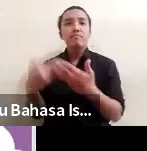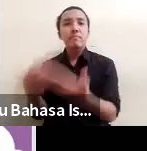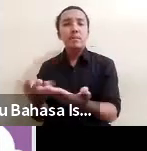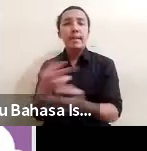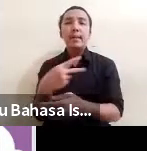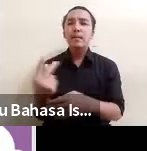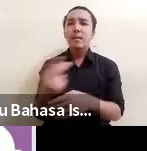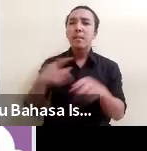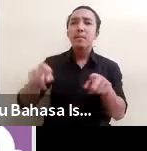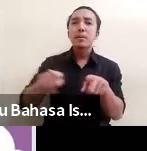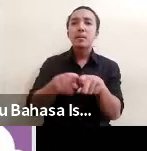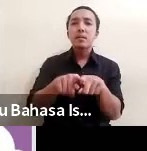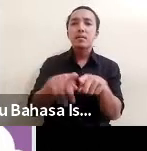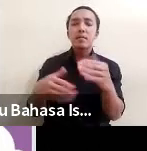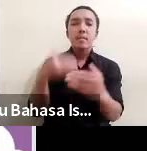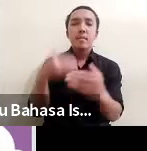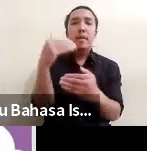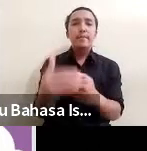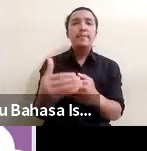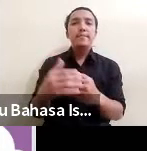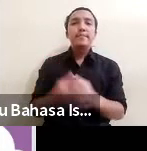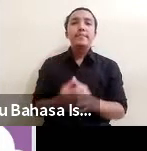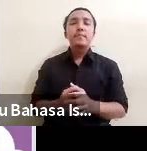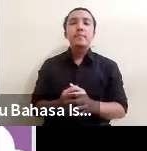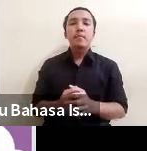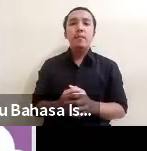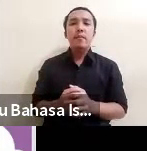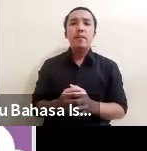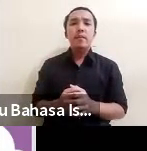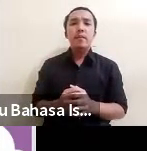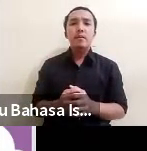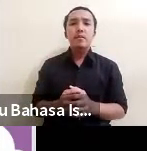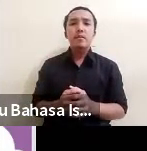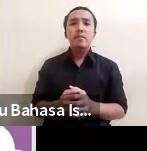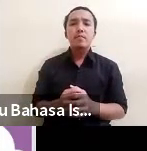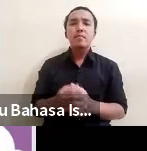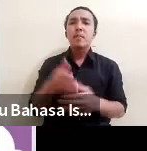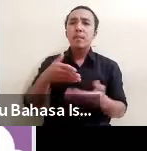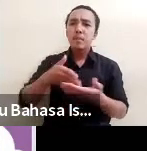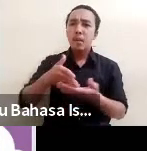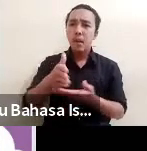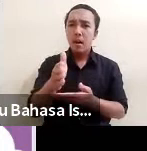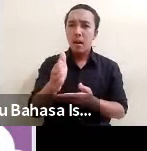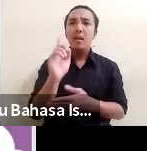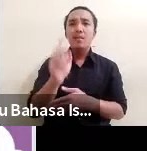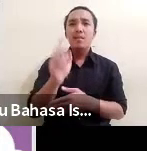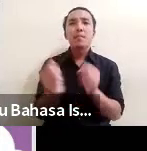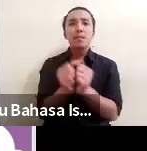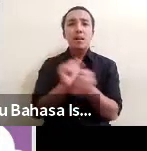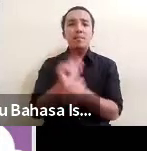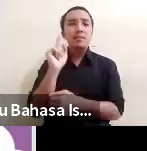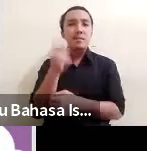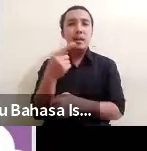Kemudian, melangkah ke berikutnya, jadi sambil berjalan memang ada masalah, sambil berjalan masalah terjadi solusi.